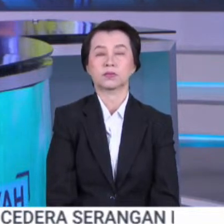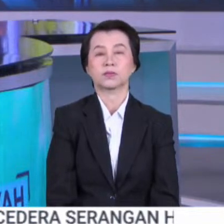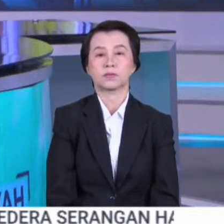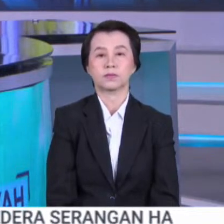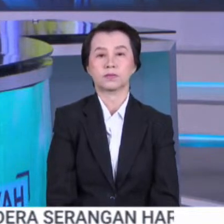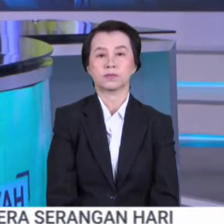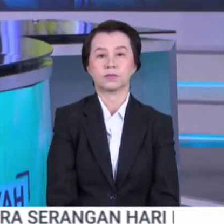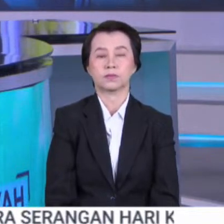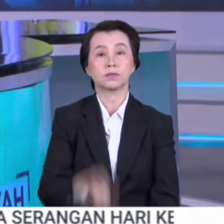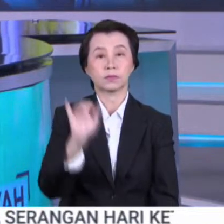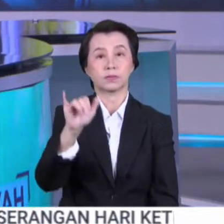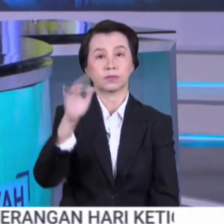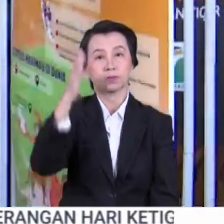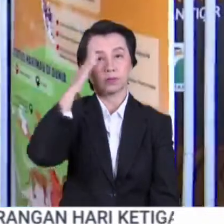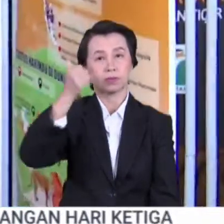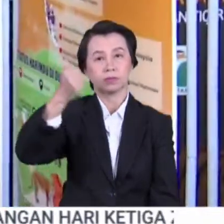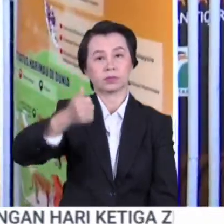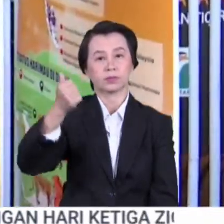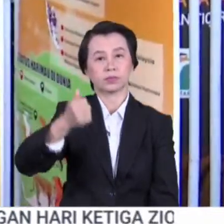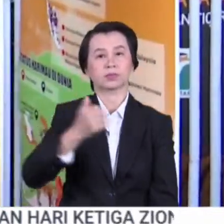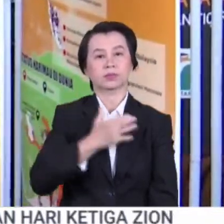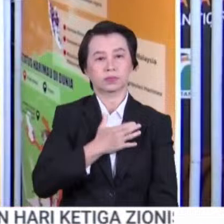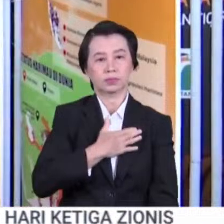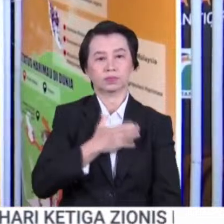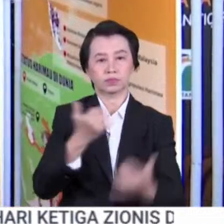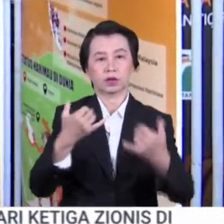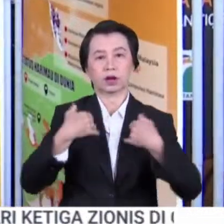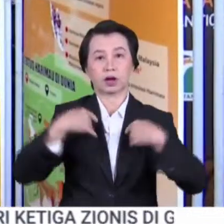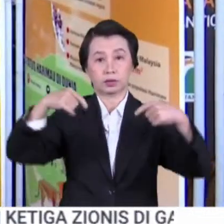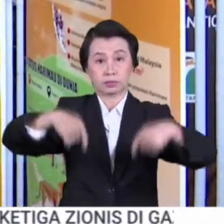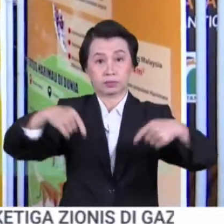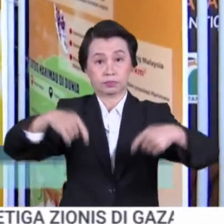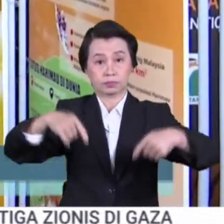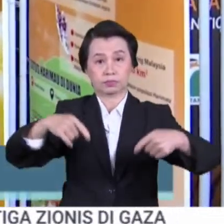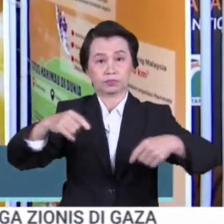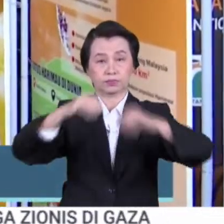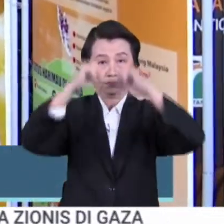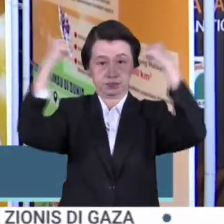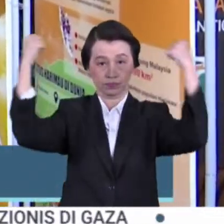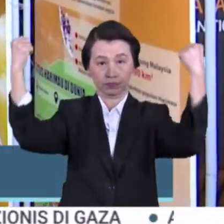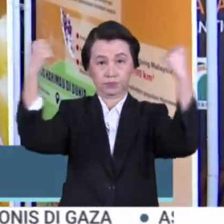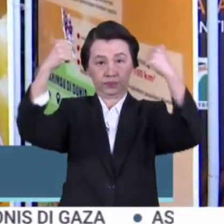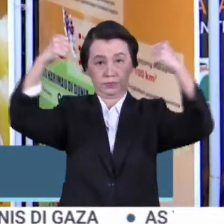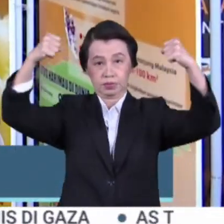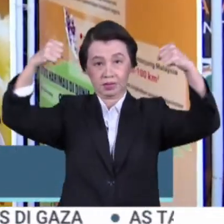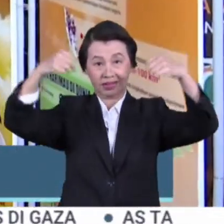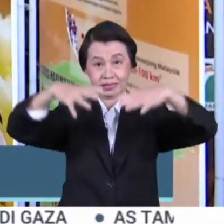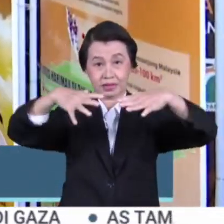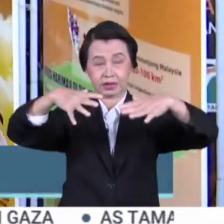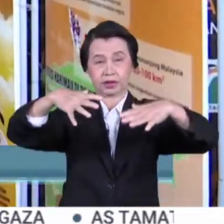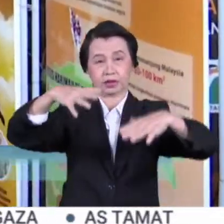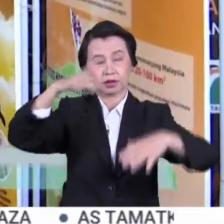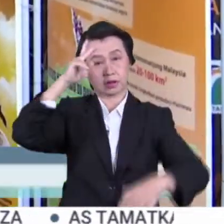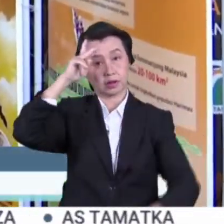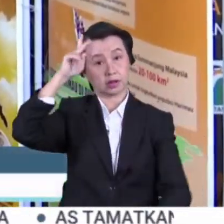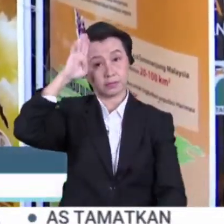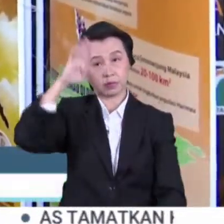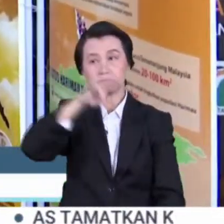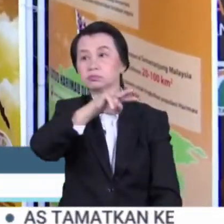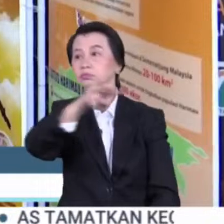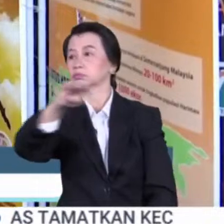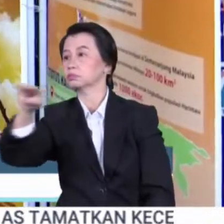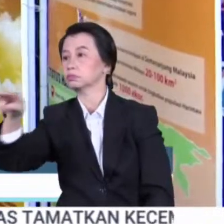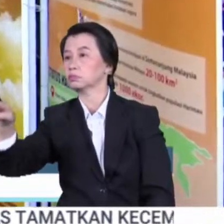Terima kasih Angkasa Puri. Assalamualaikum dan salam sejahtera. Seketika ini saya berada di perkarangan Stadium Sultan Mohamed IV Kota Baru untuk meninjau